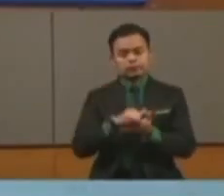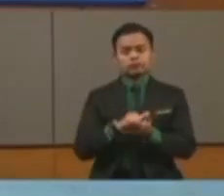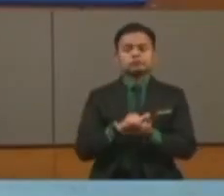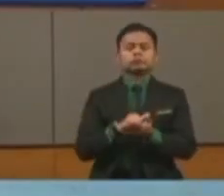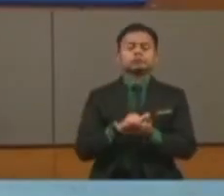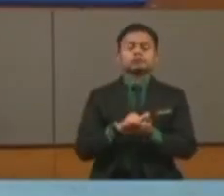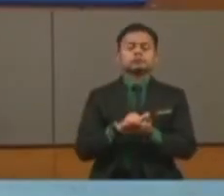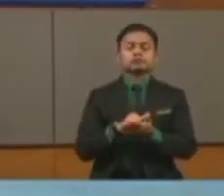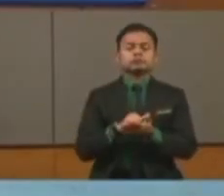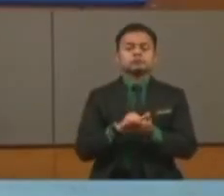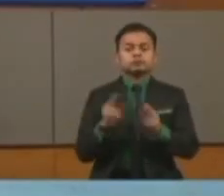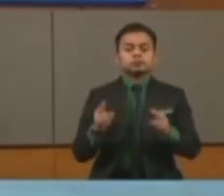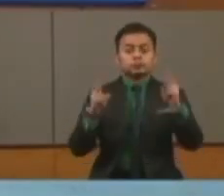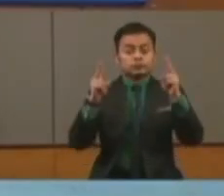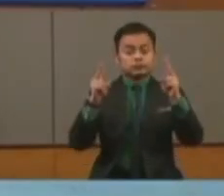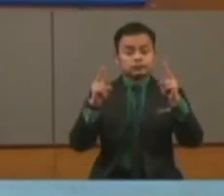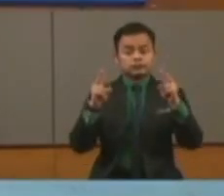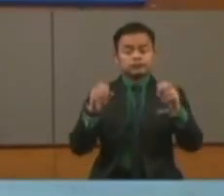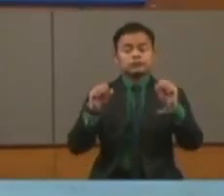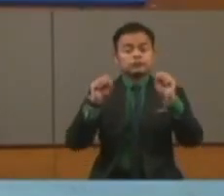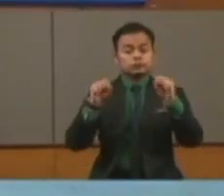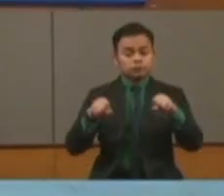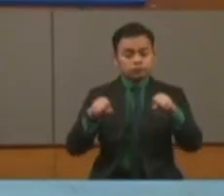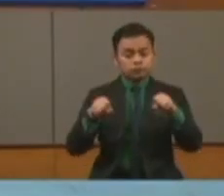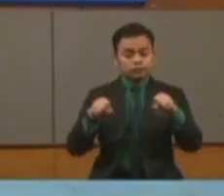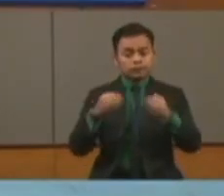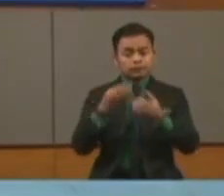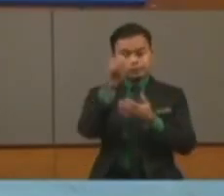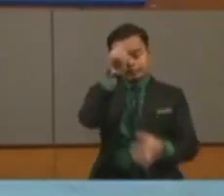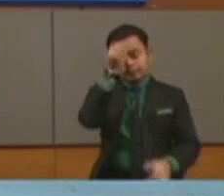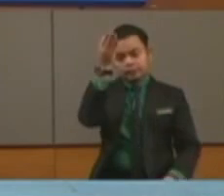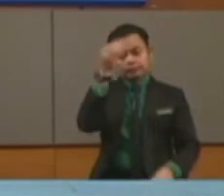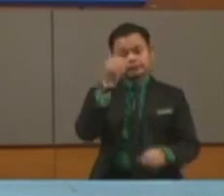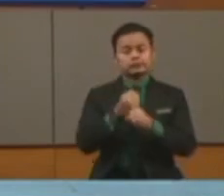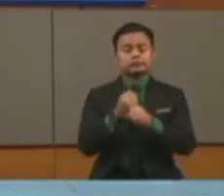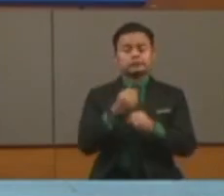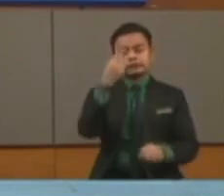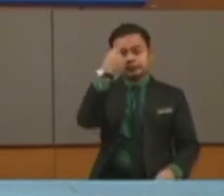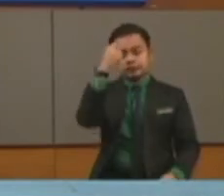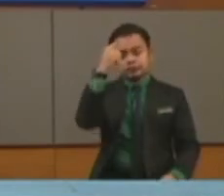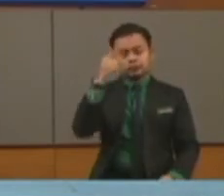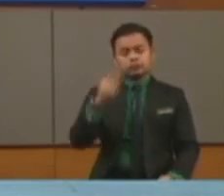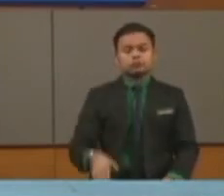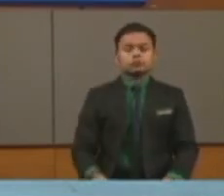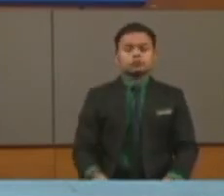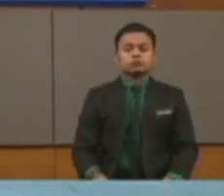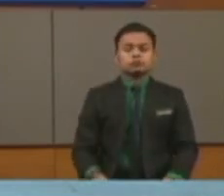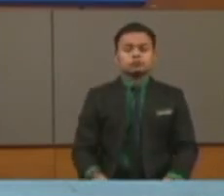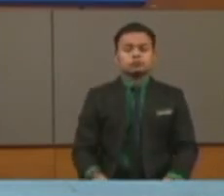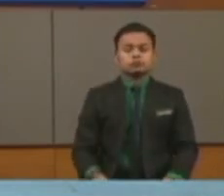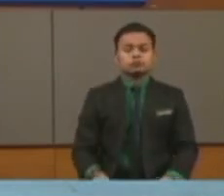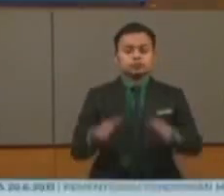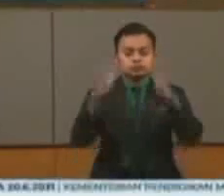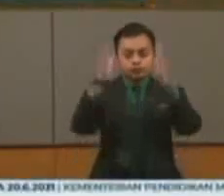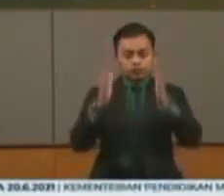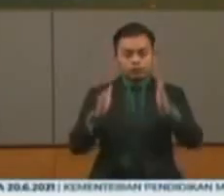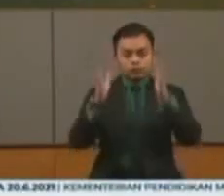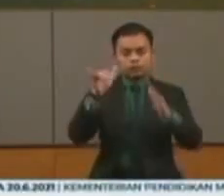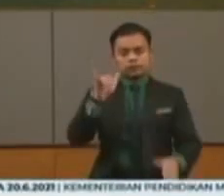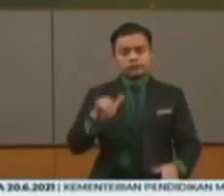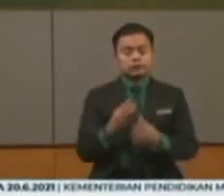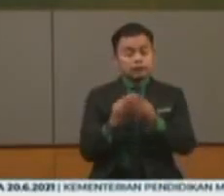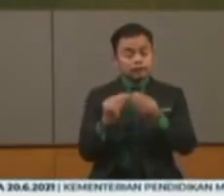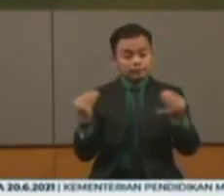memberi ruang pekerjaan kepada anak-anak kita graduan Yunus mesti di yang berminat dalam